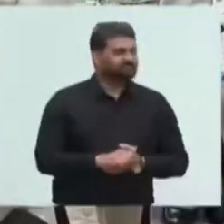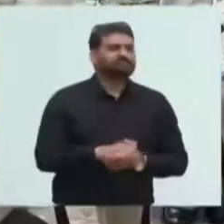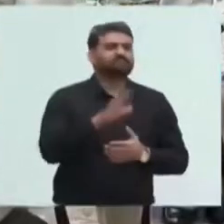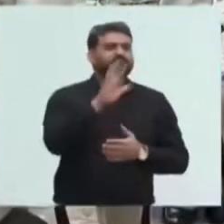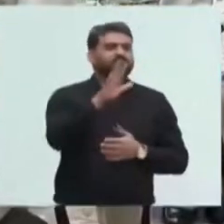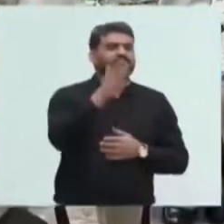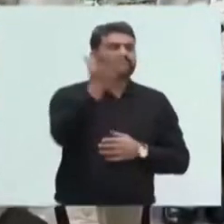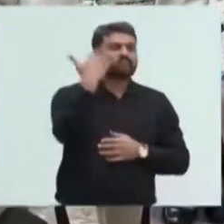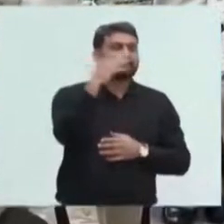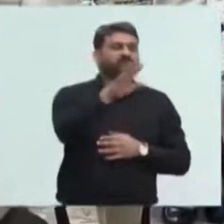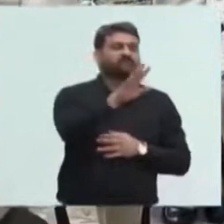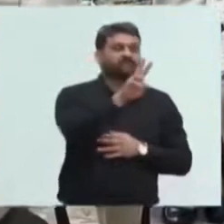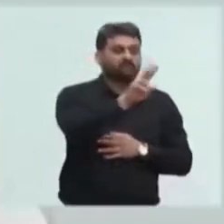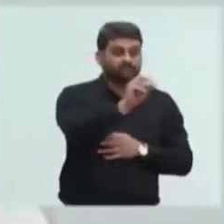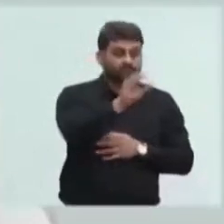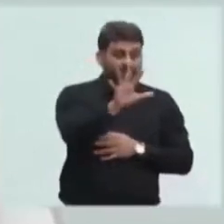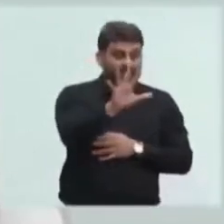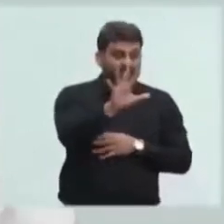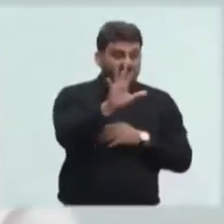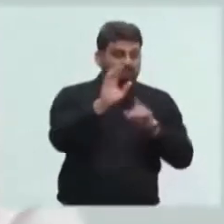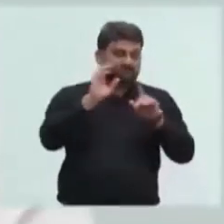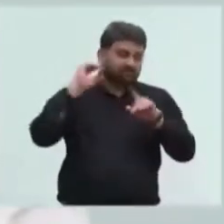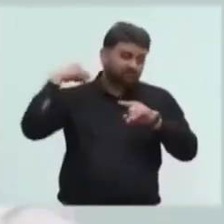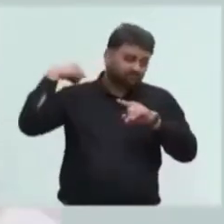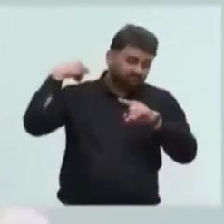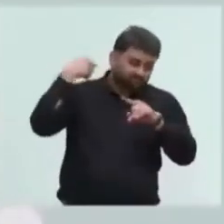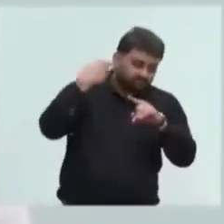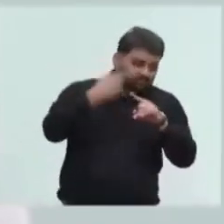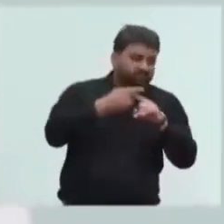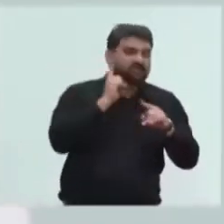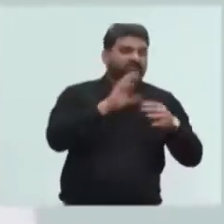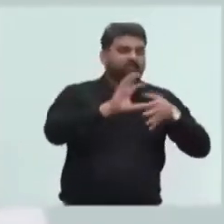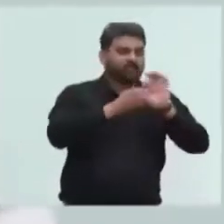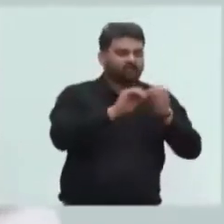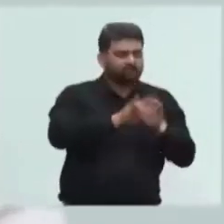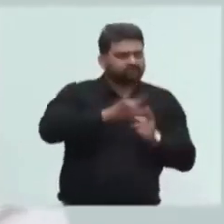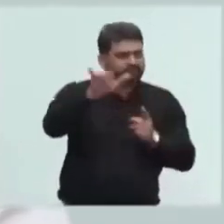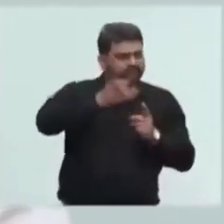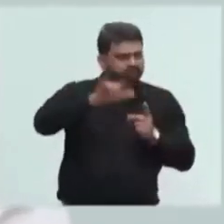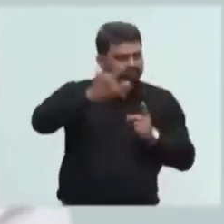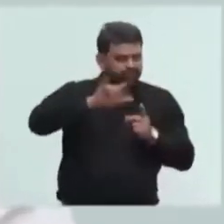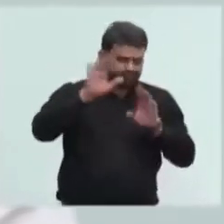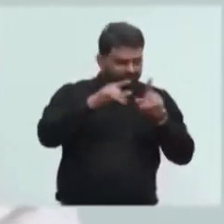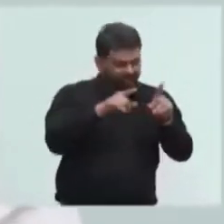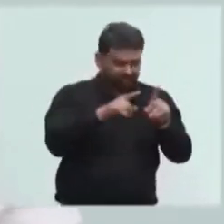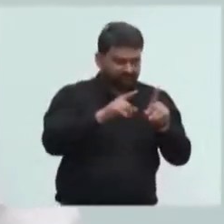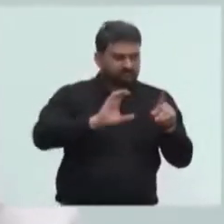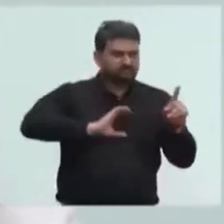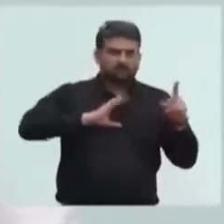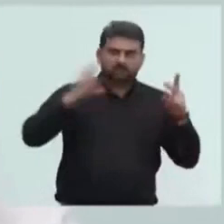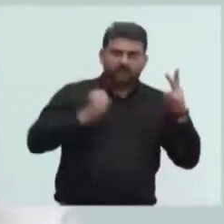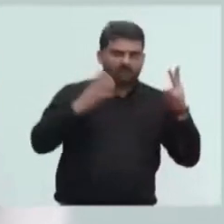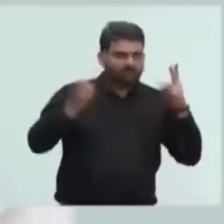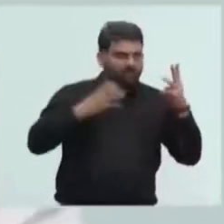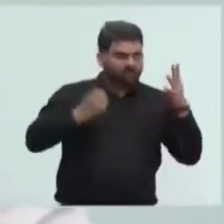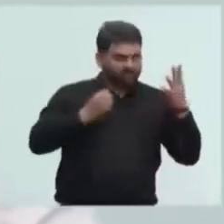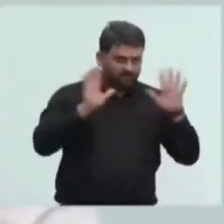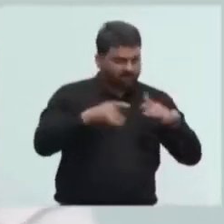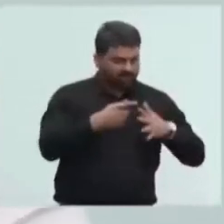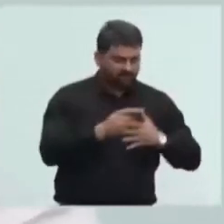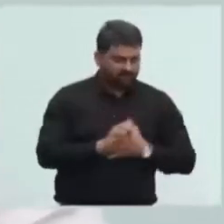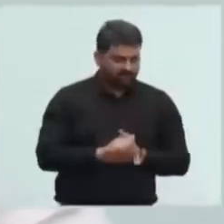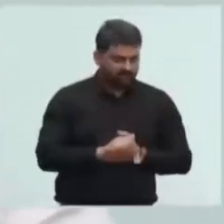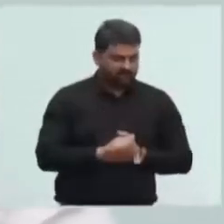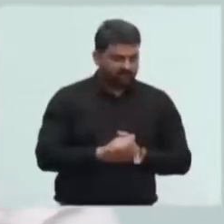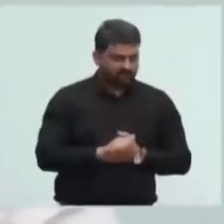अगर 2005 से लेकर अब तक के हर डेवलप्ड में आप पदक जीतकर के